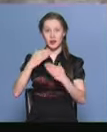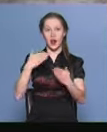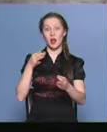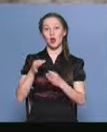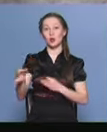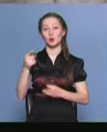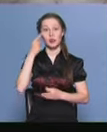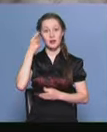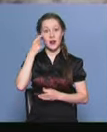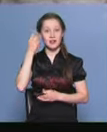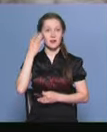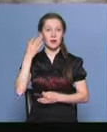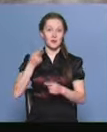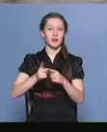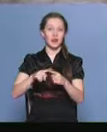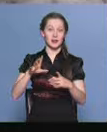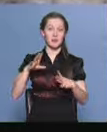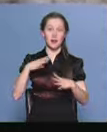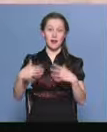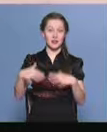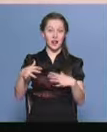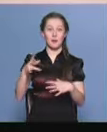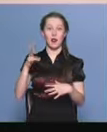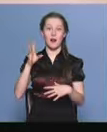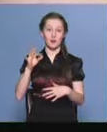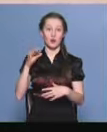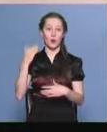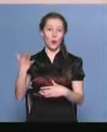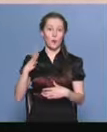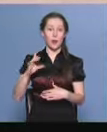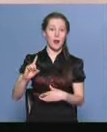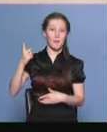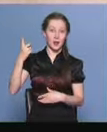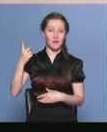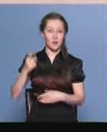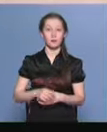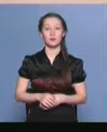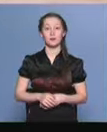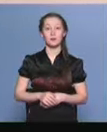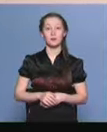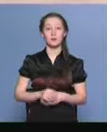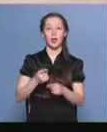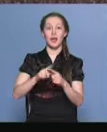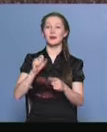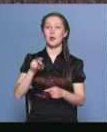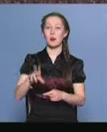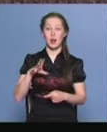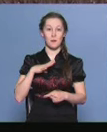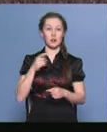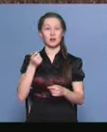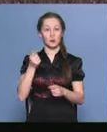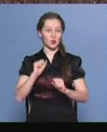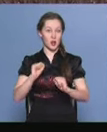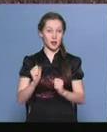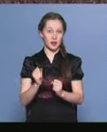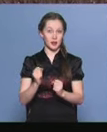Глазово. Правда, первая в этом году гроза была очень слабой, отметила ведущий синоптик гидрометцентра Алла Шумихина. Этот апрель оказался немного холоднее